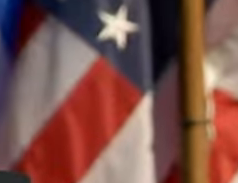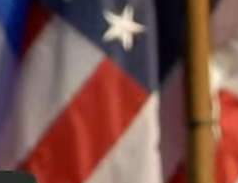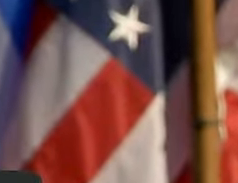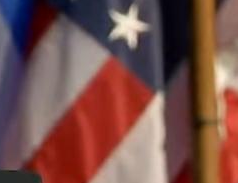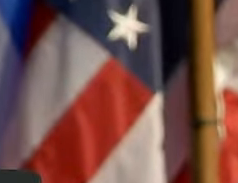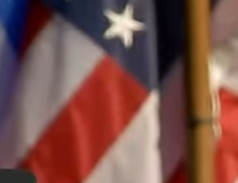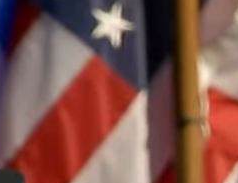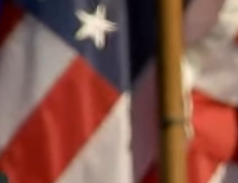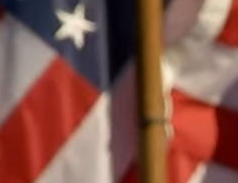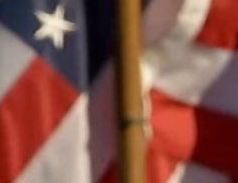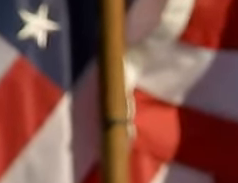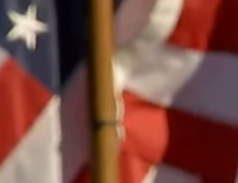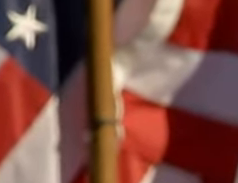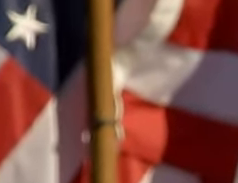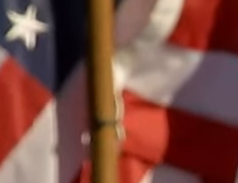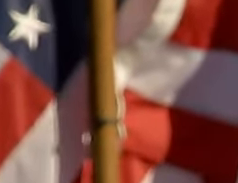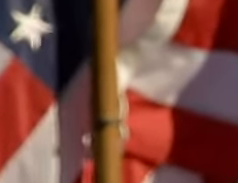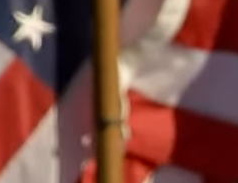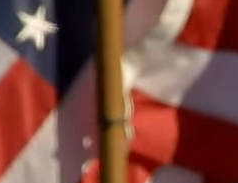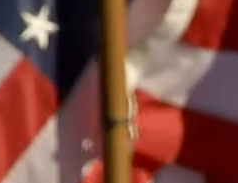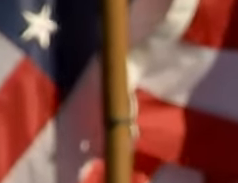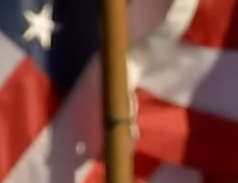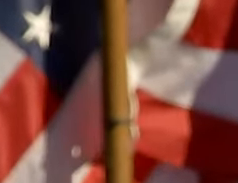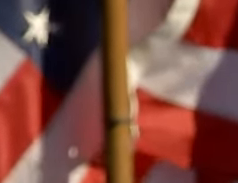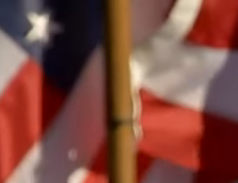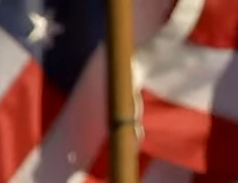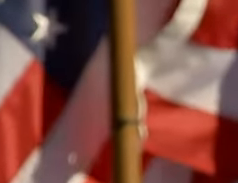הקמים עלינו ניגפים